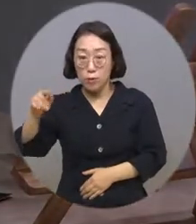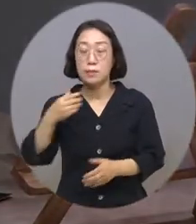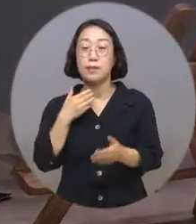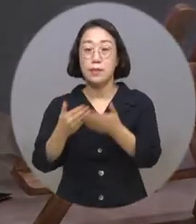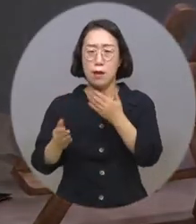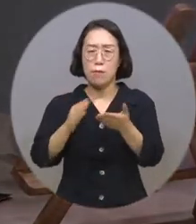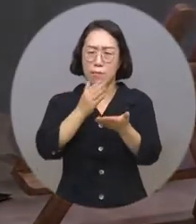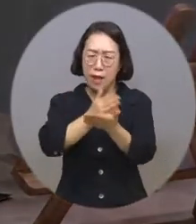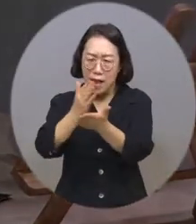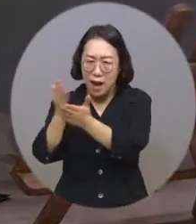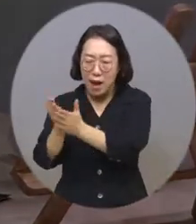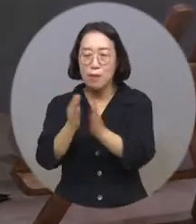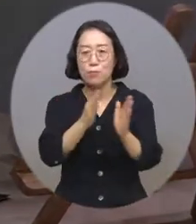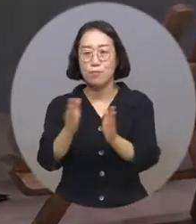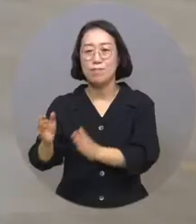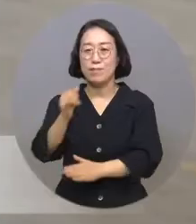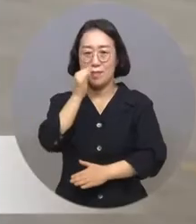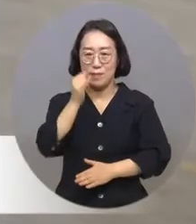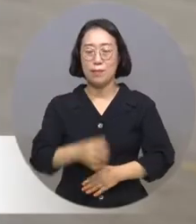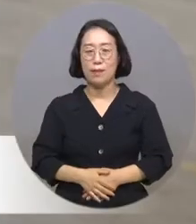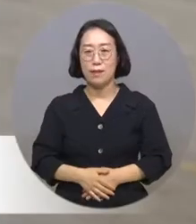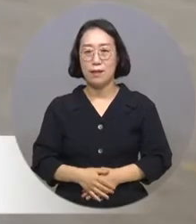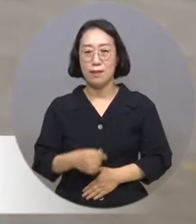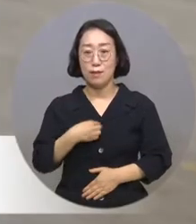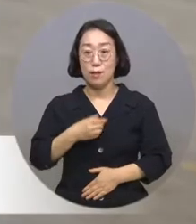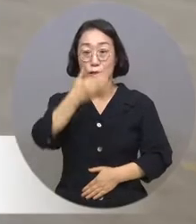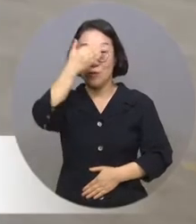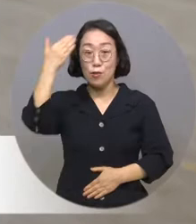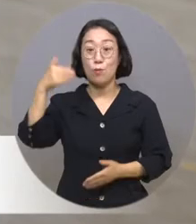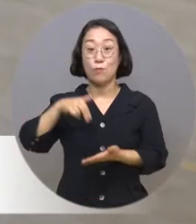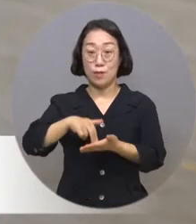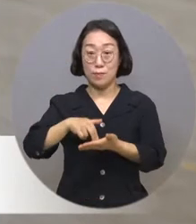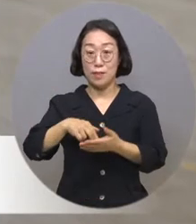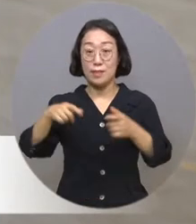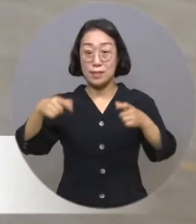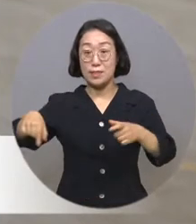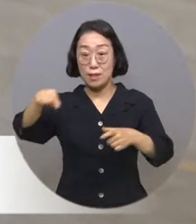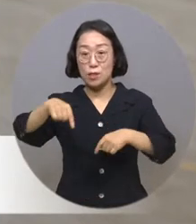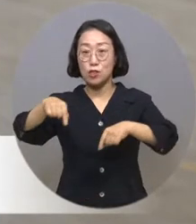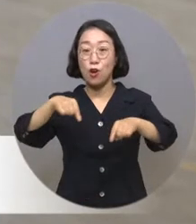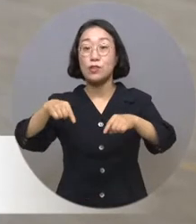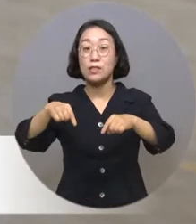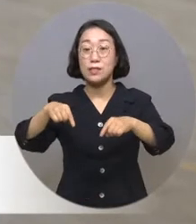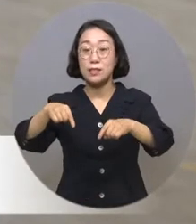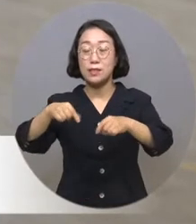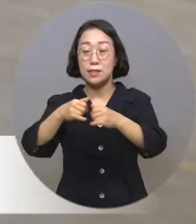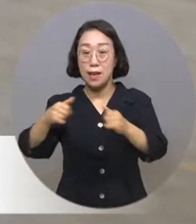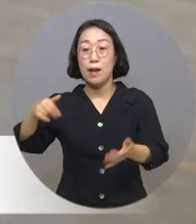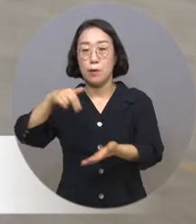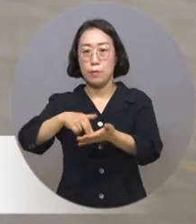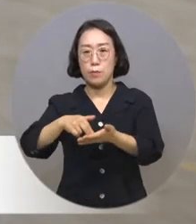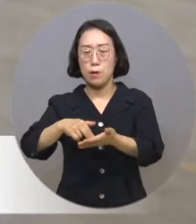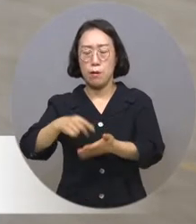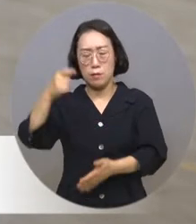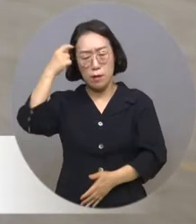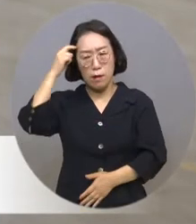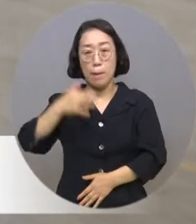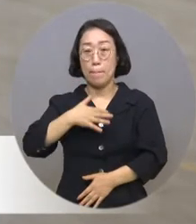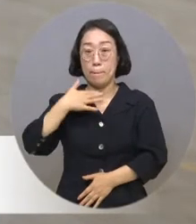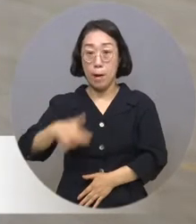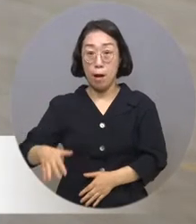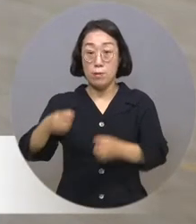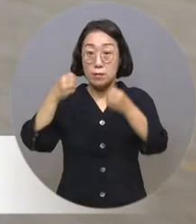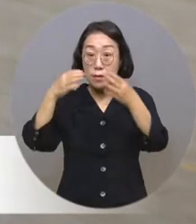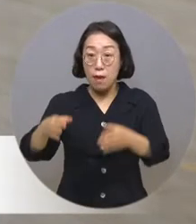다양한 행사가 펼쳐졌습니다. 저도 이제 청년이고 지역사회 정치인으로서 생각하지 못했던 부분들을